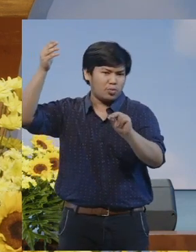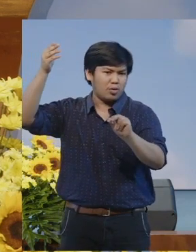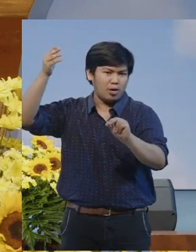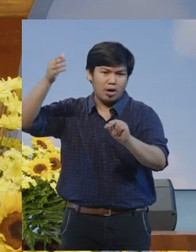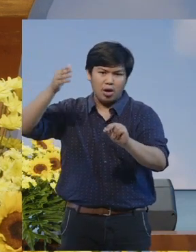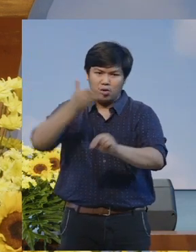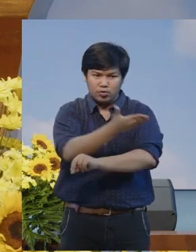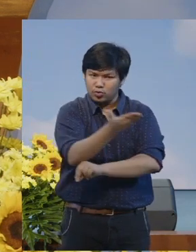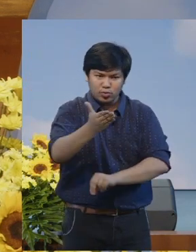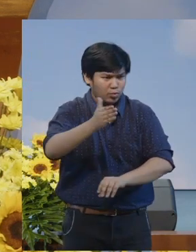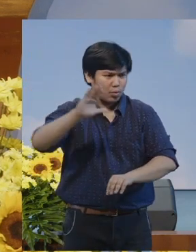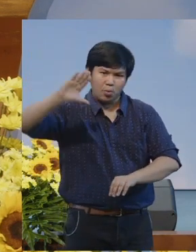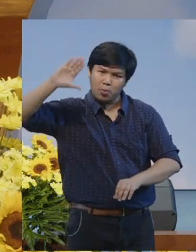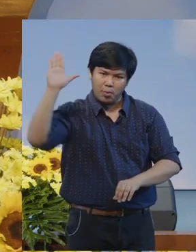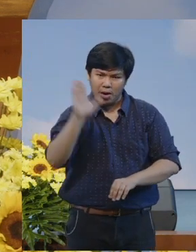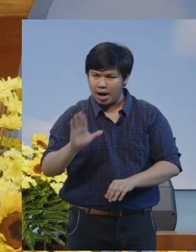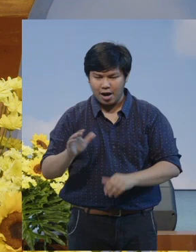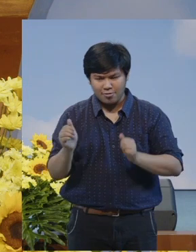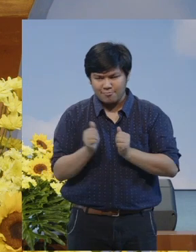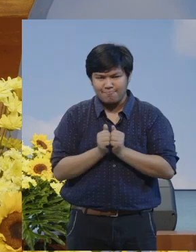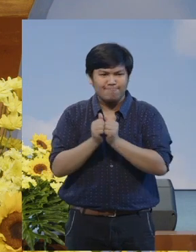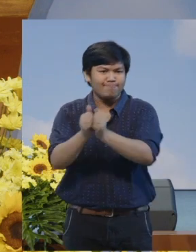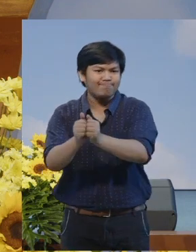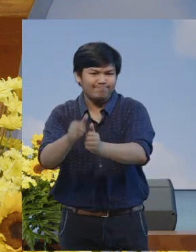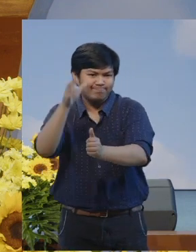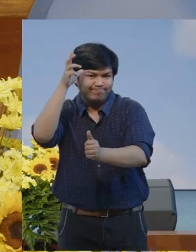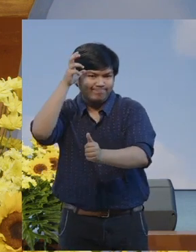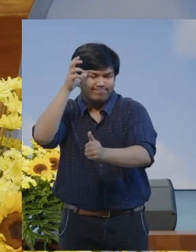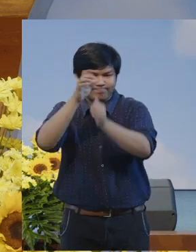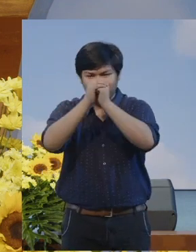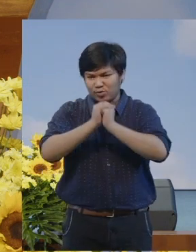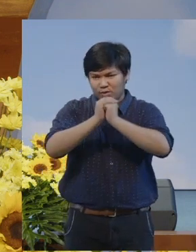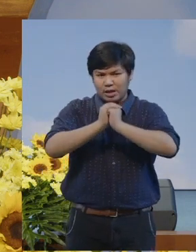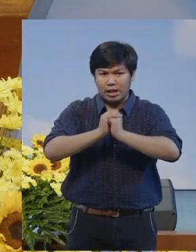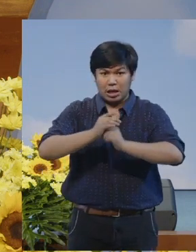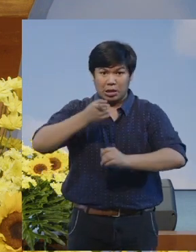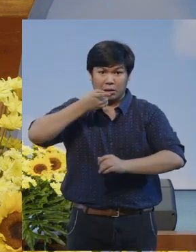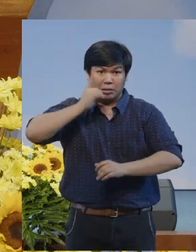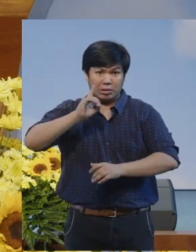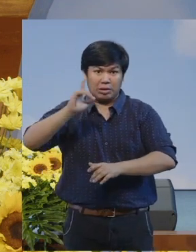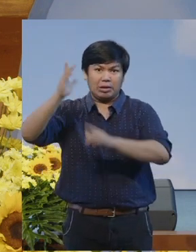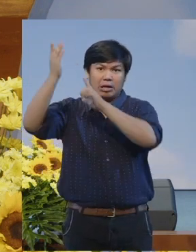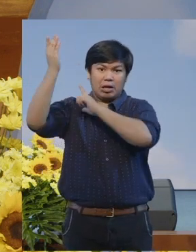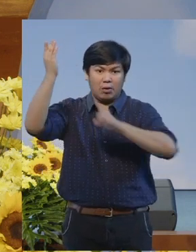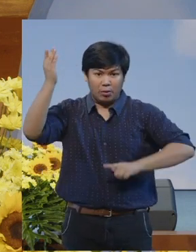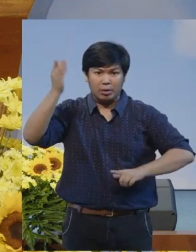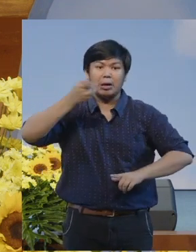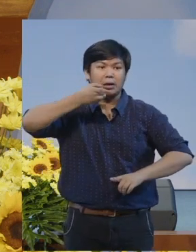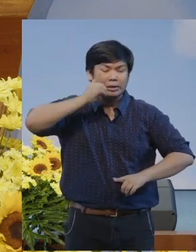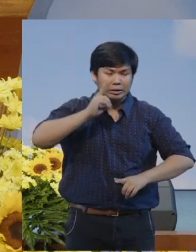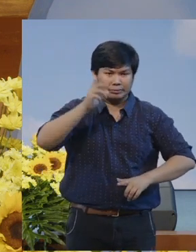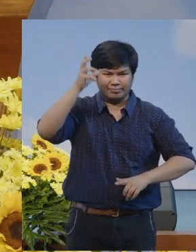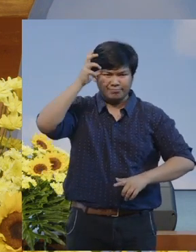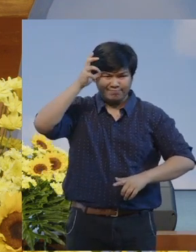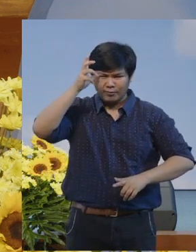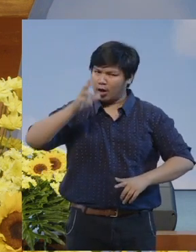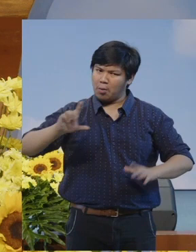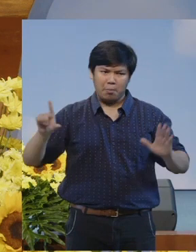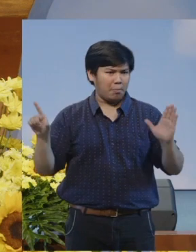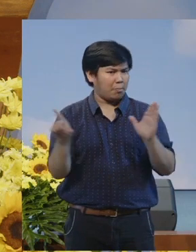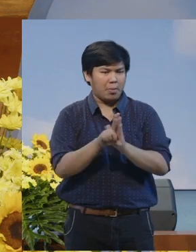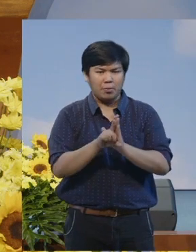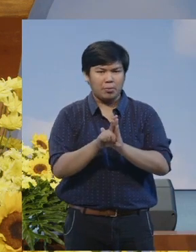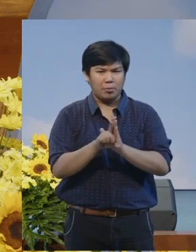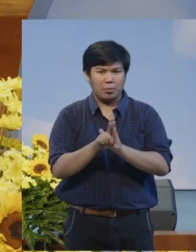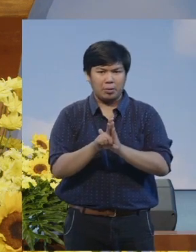be participants with demons. You cannot drink the cup of the Lord and the cup of demons. You cannot partake of the table of the